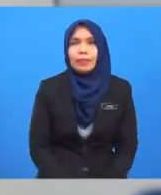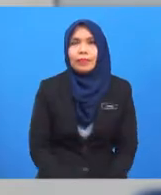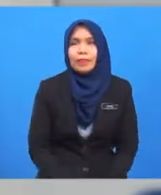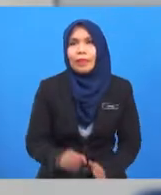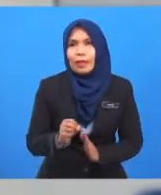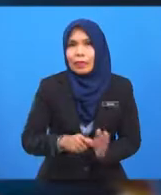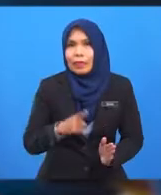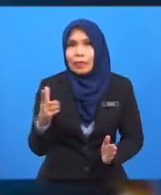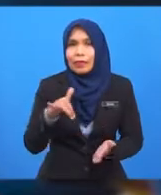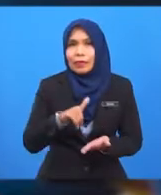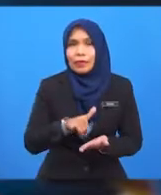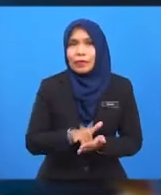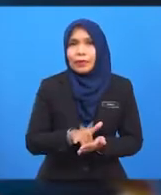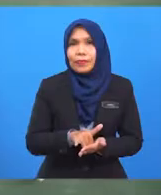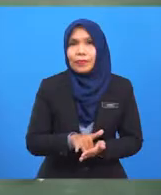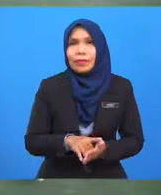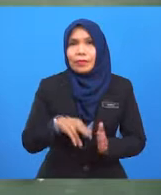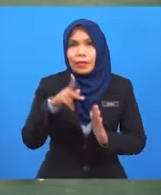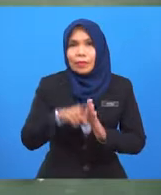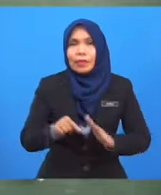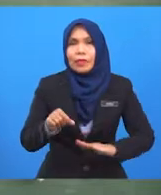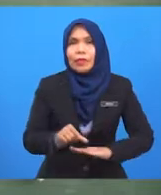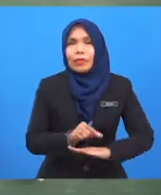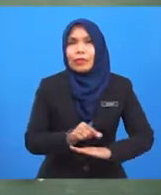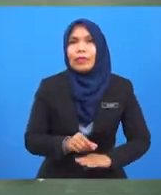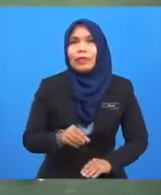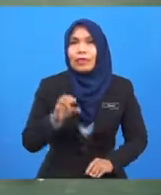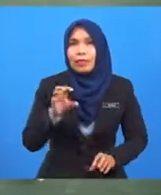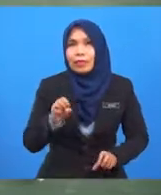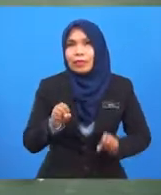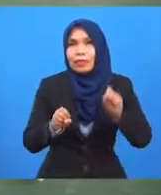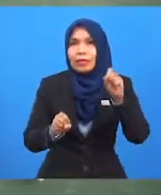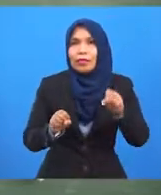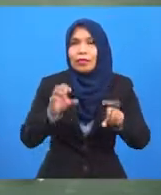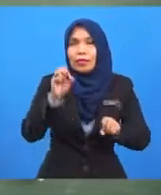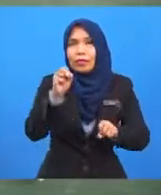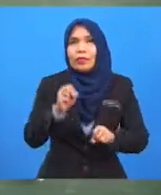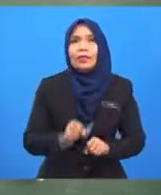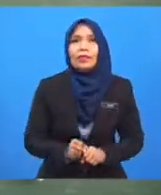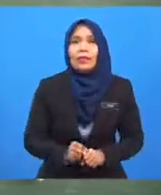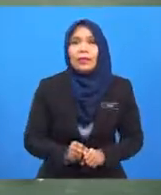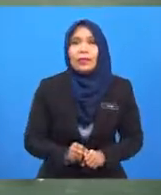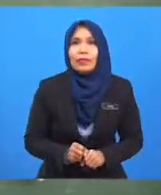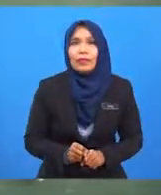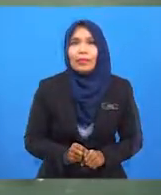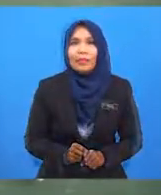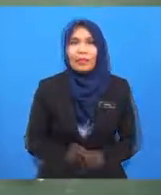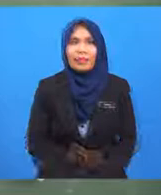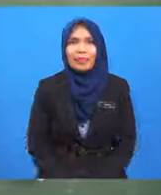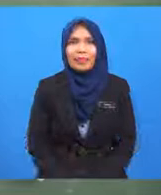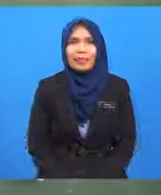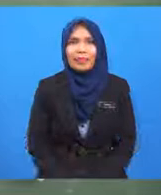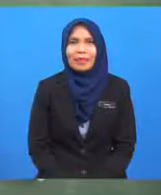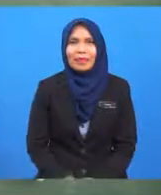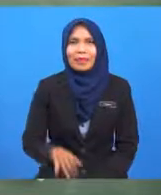Selain itu, penggunaan tangga juga melibatkan aplikasi satah condong